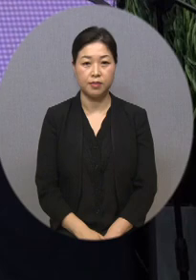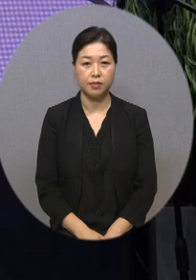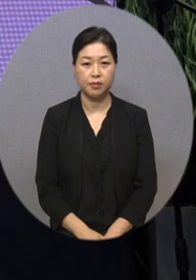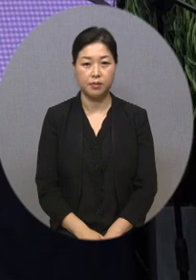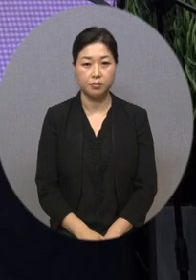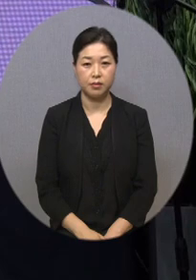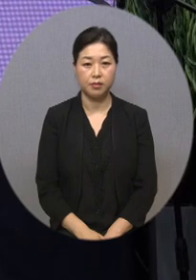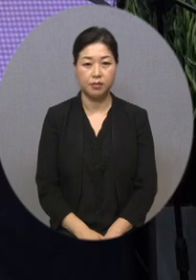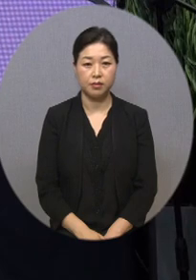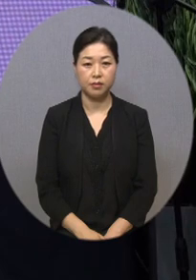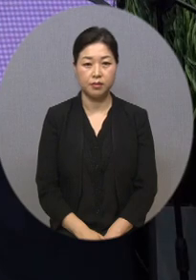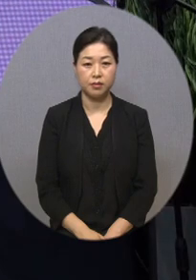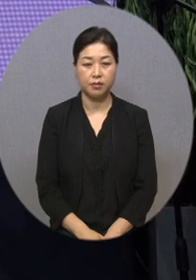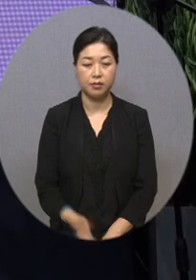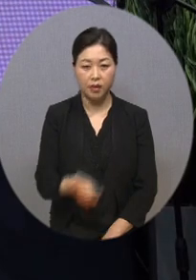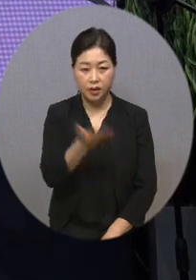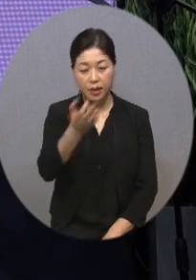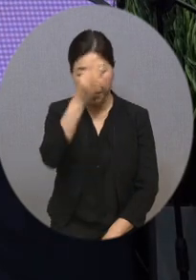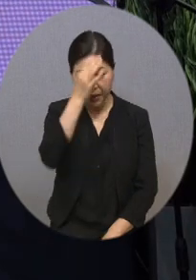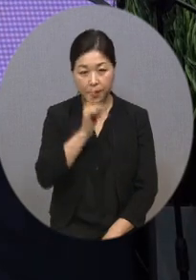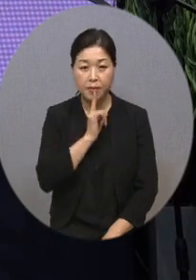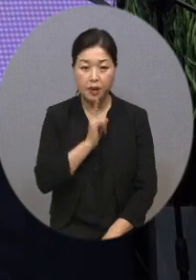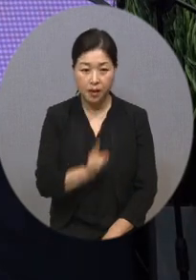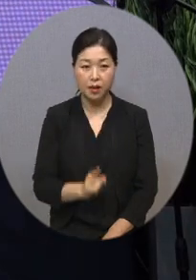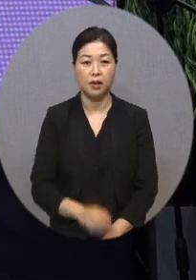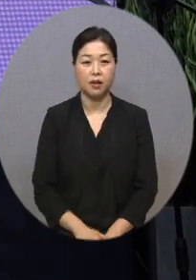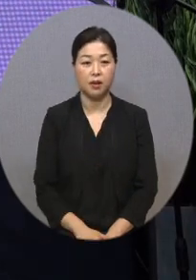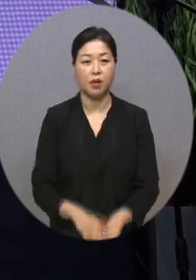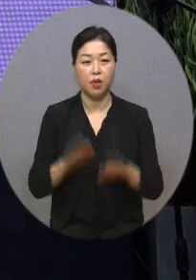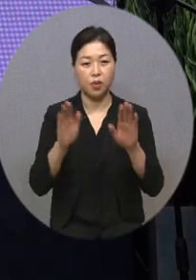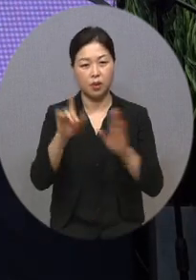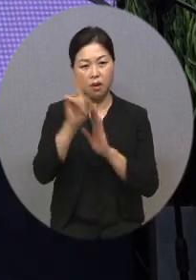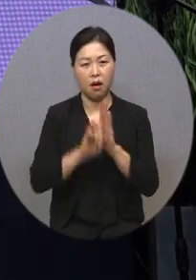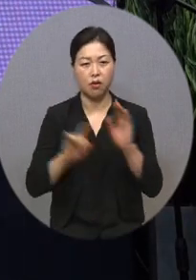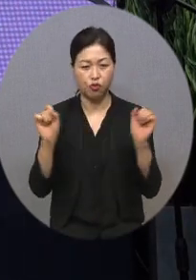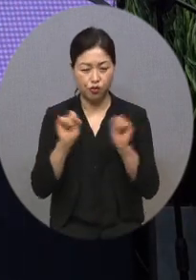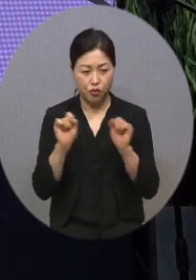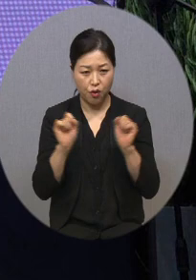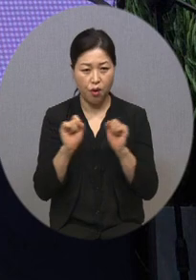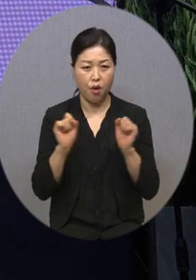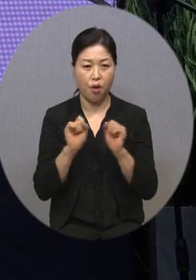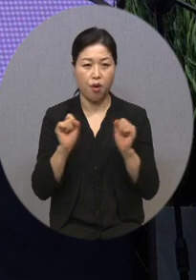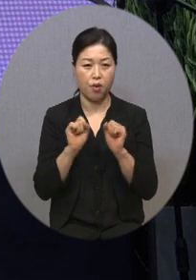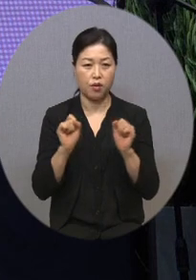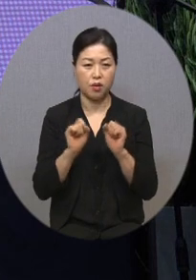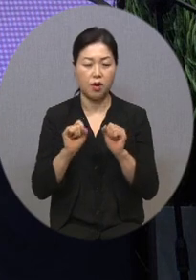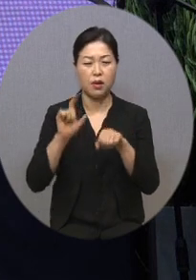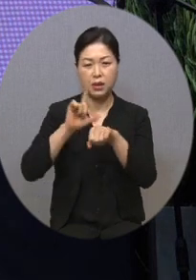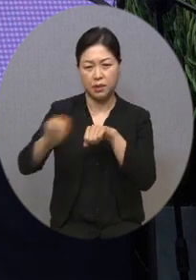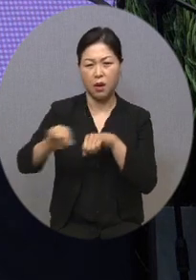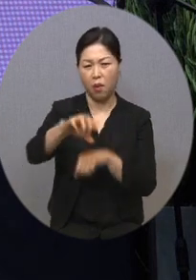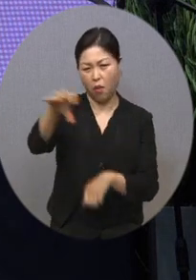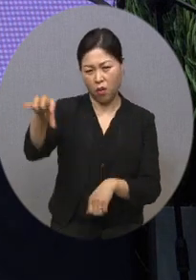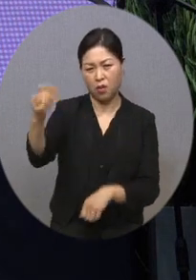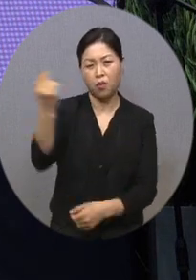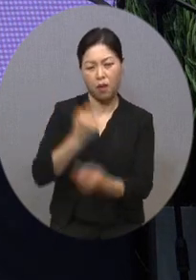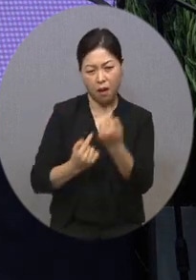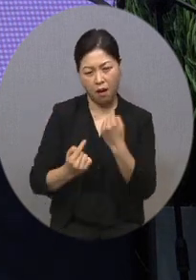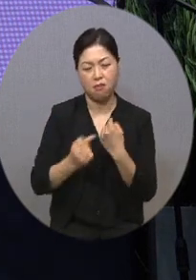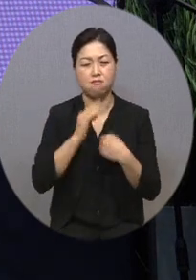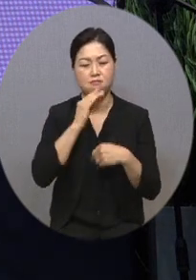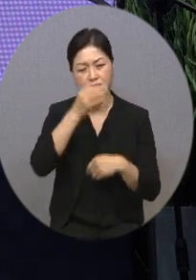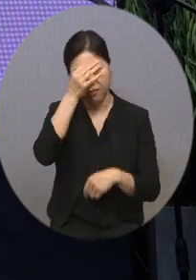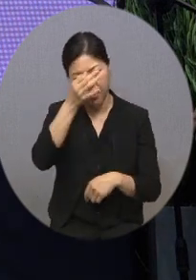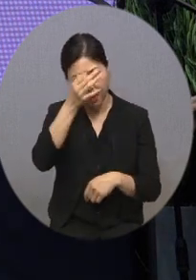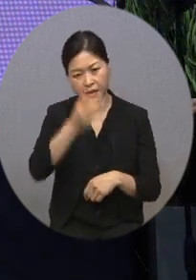먼저 여러분께 사과 말씀드리겠습니다. 오늘 날씨가 너무 추우신데 멀리 지방에서 올라오셔서 정말 죄송합니다.